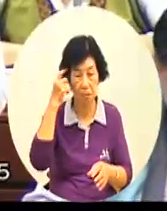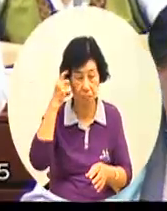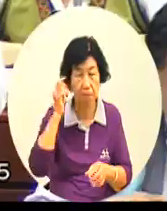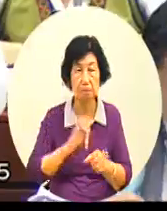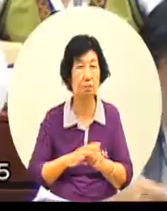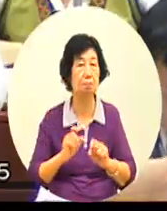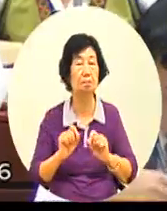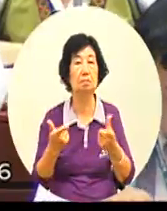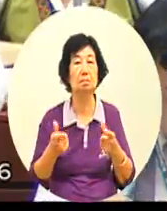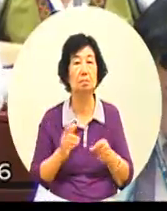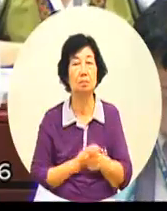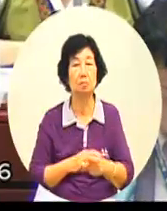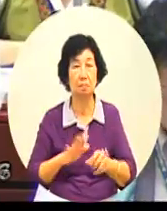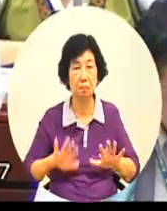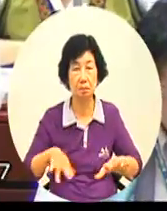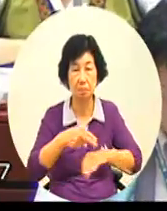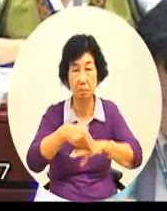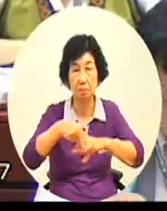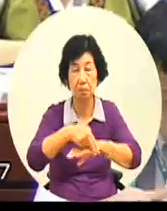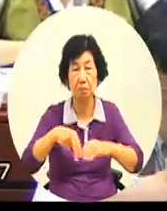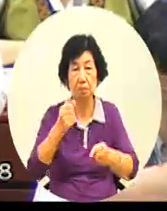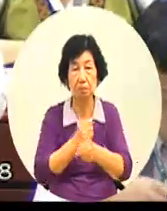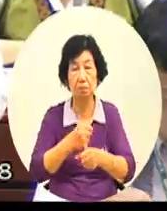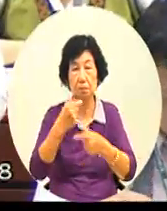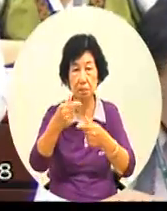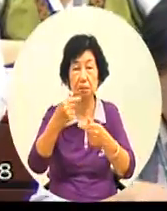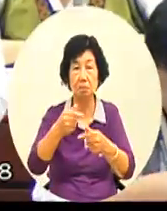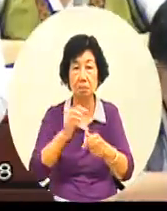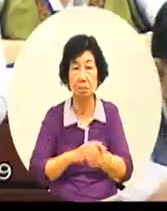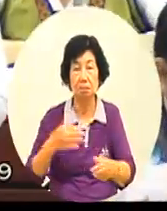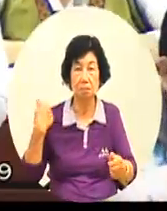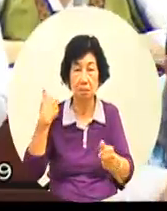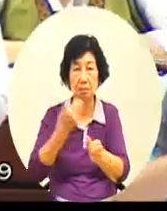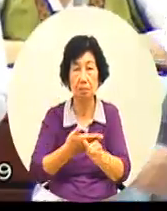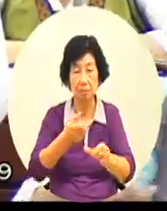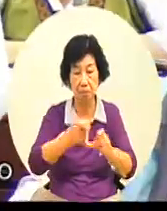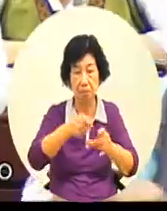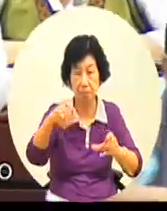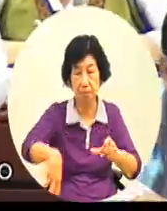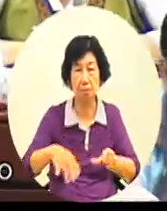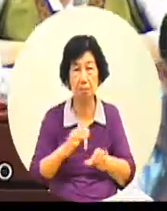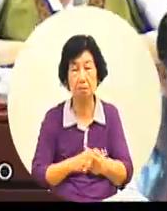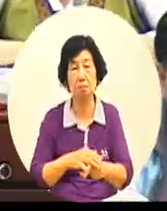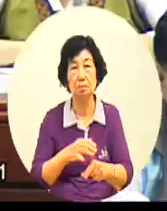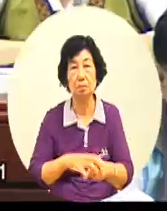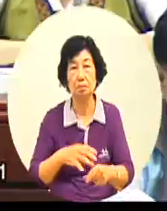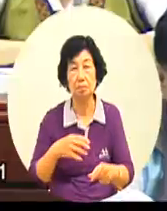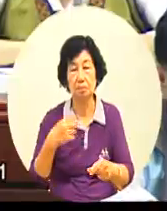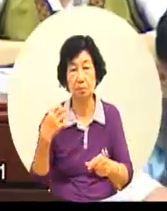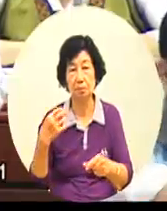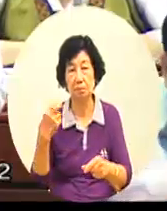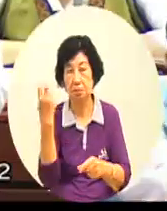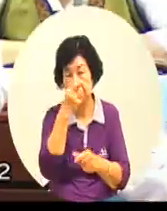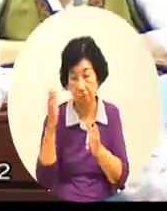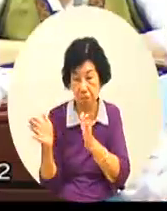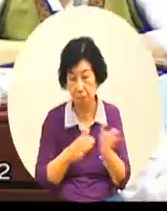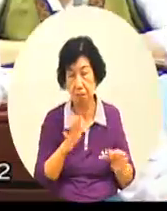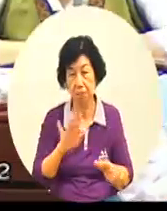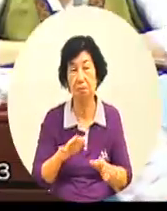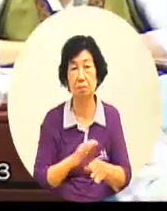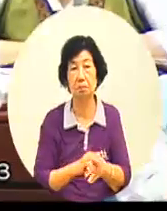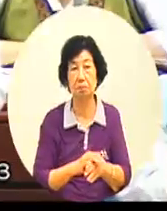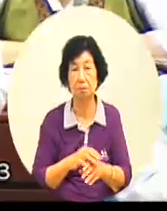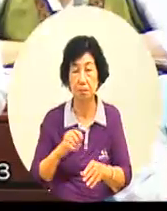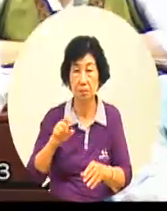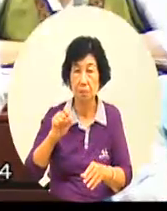的规划设计呢，完工以后我们就已经交给区公所来管理。那对议员提到167万，这个真的我不